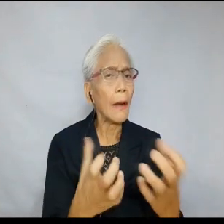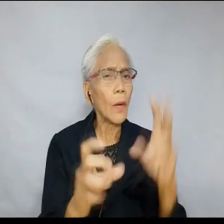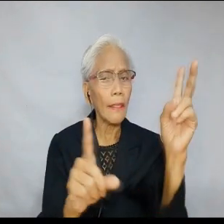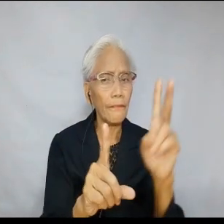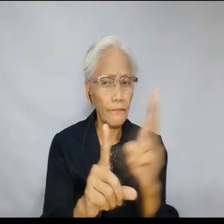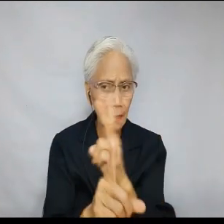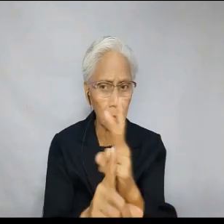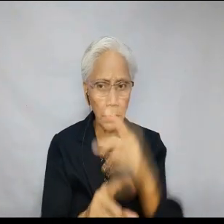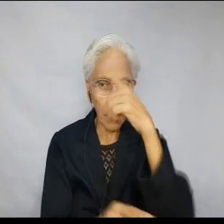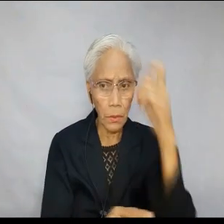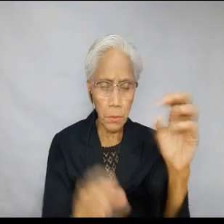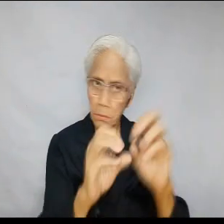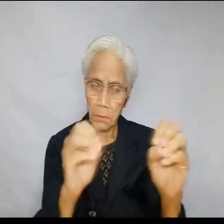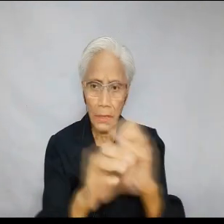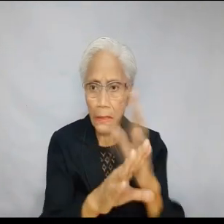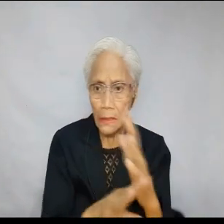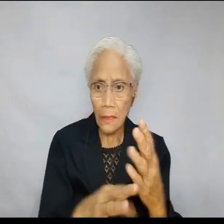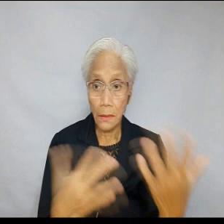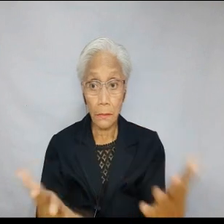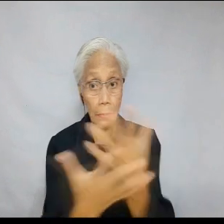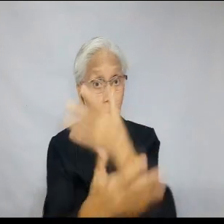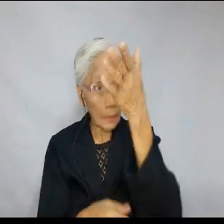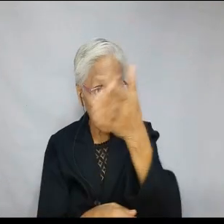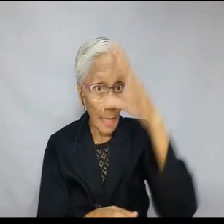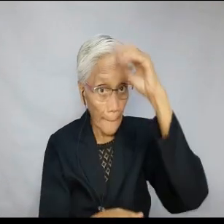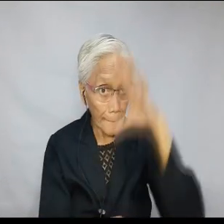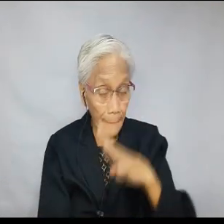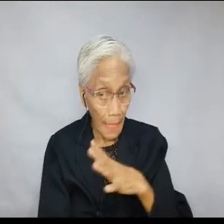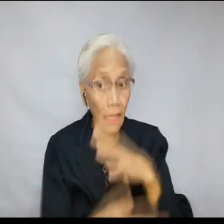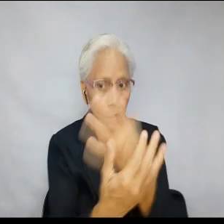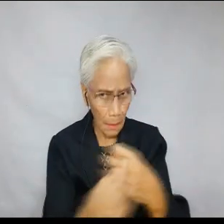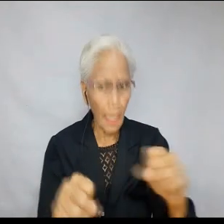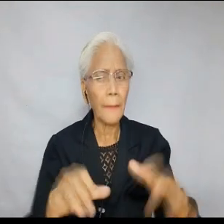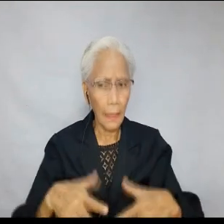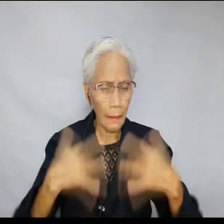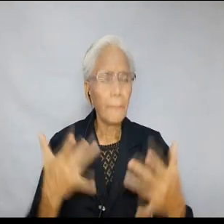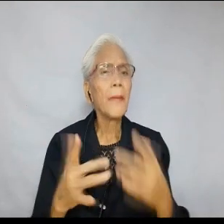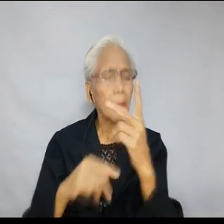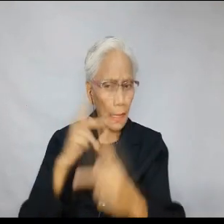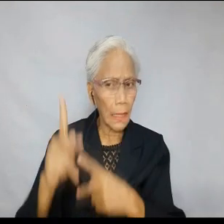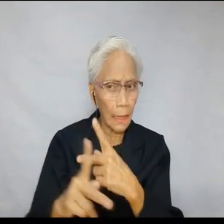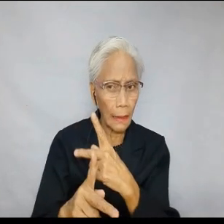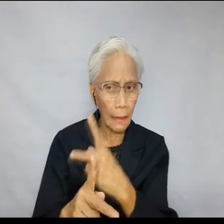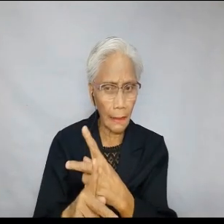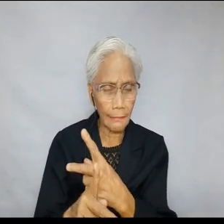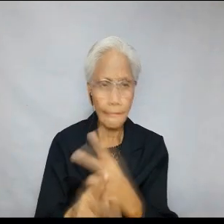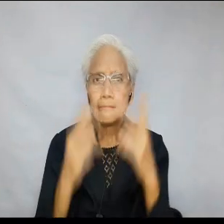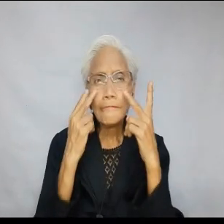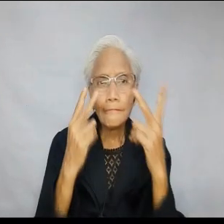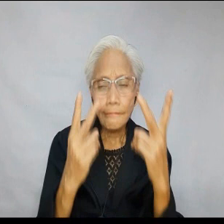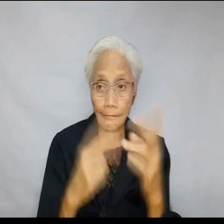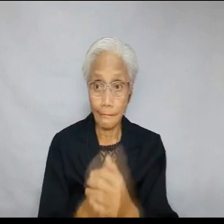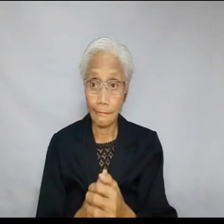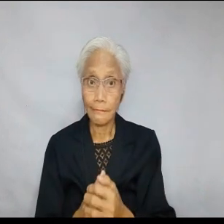にたい人はいません。皆さんの無理解による犠牲者です。 This guy is saving lives by